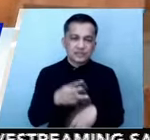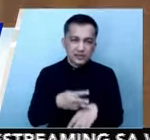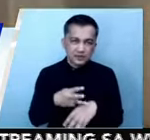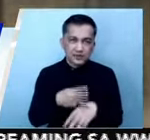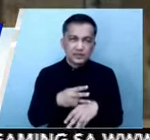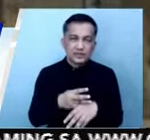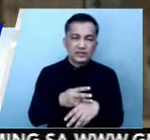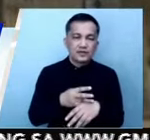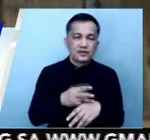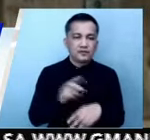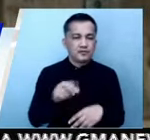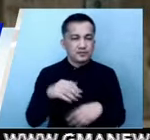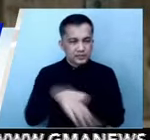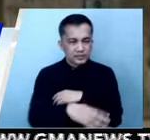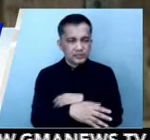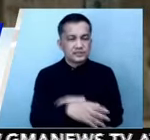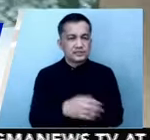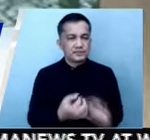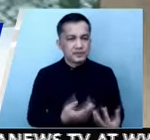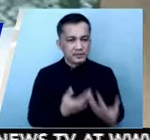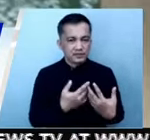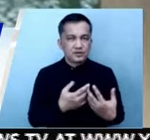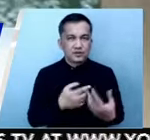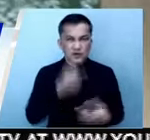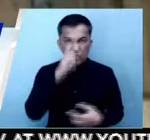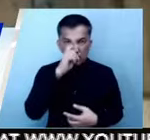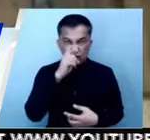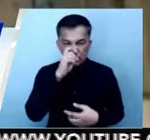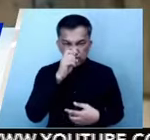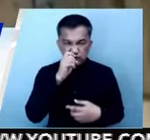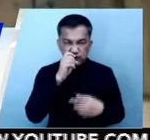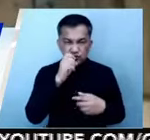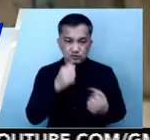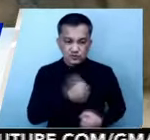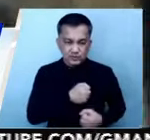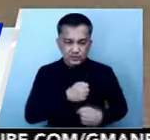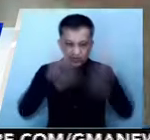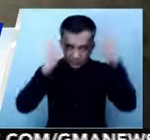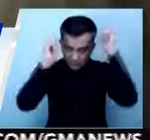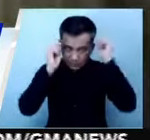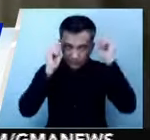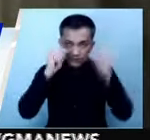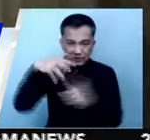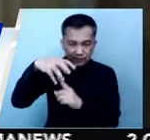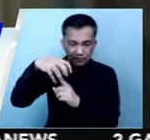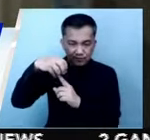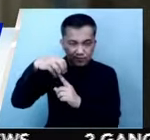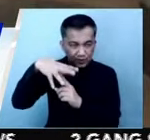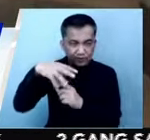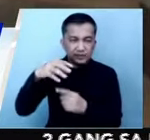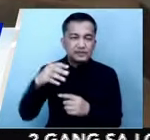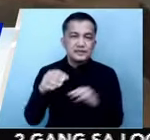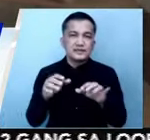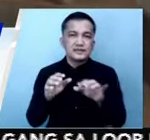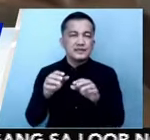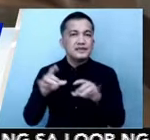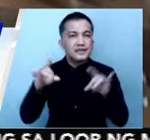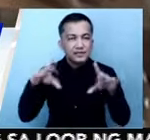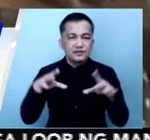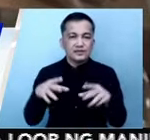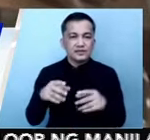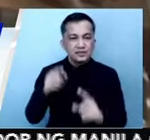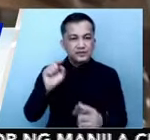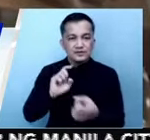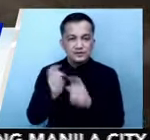na ngayon. Mga lumang paratroopers helmet, boom! Gawing lampshade. Nirepurpose sa mga yan ng vintage collector na